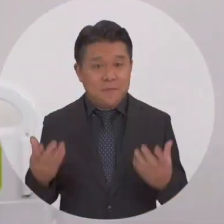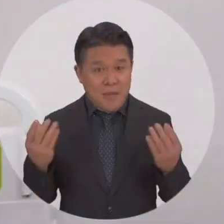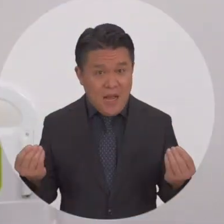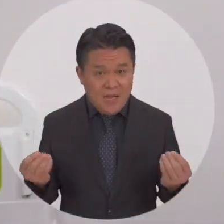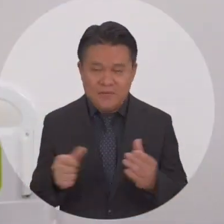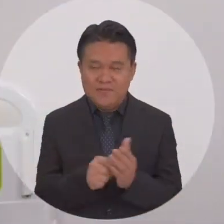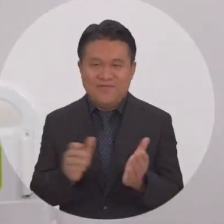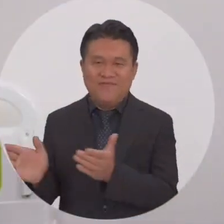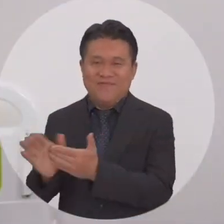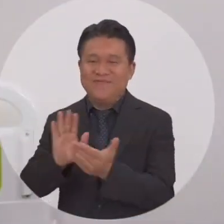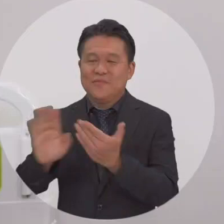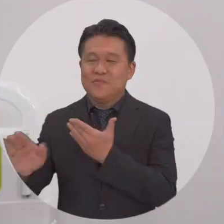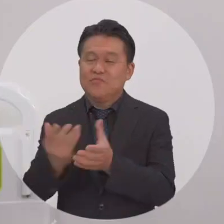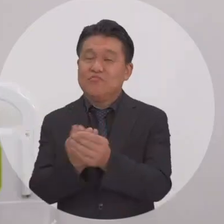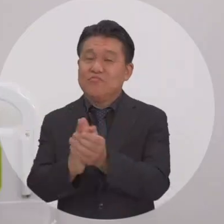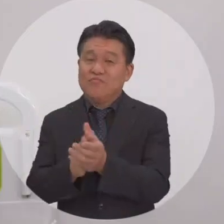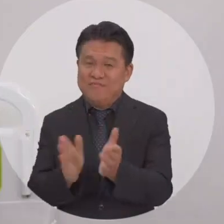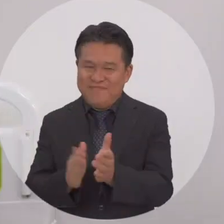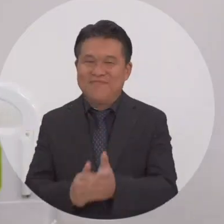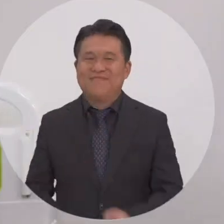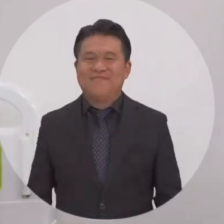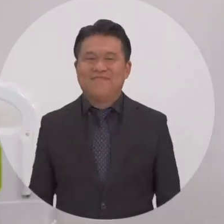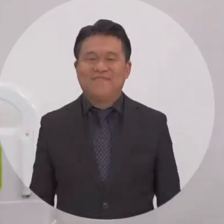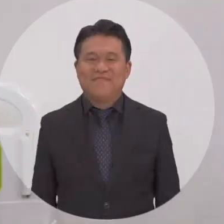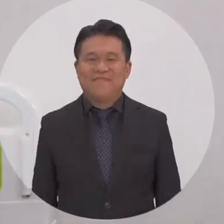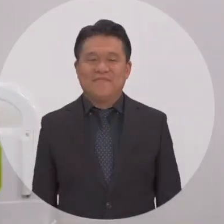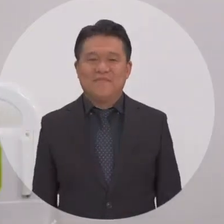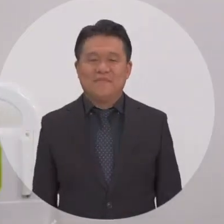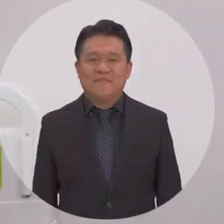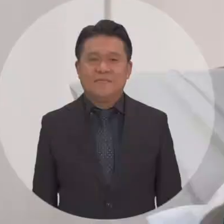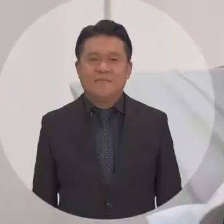사용한 물건을 정리하고 손을 씻습니다.